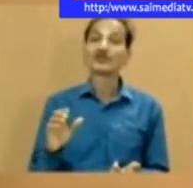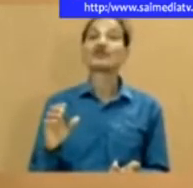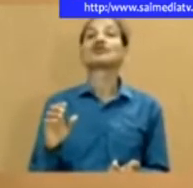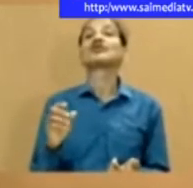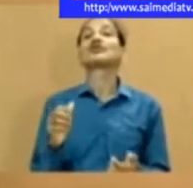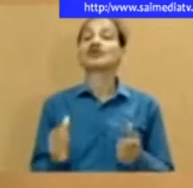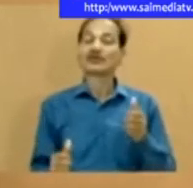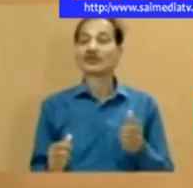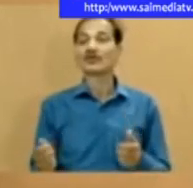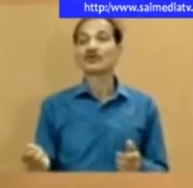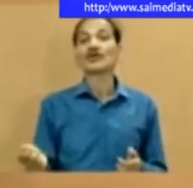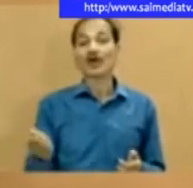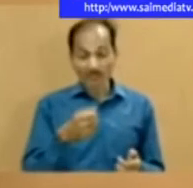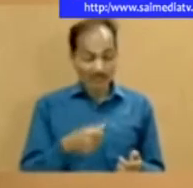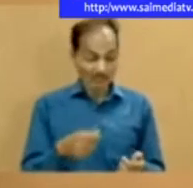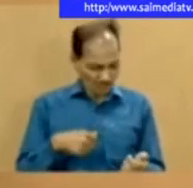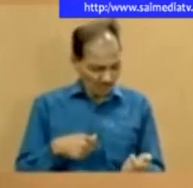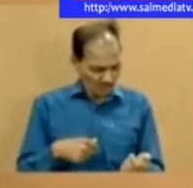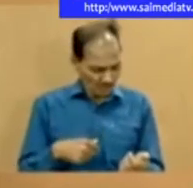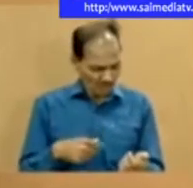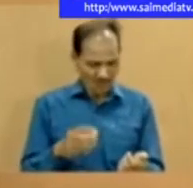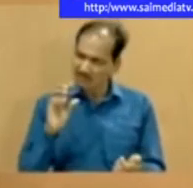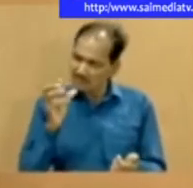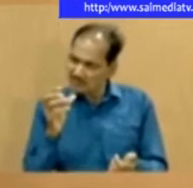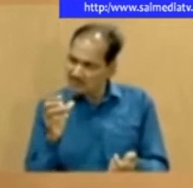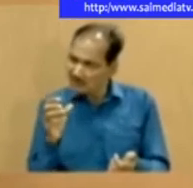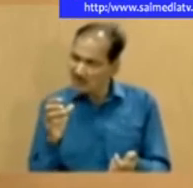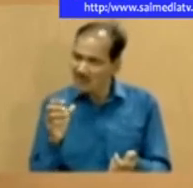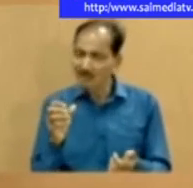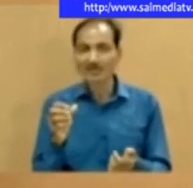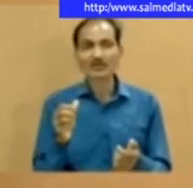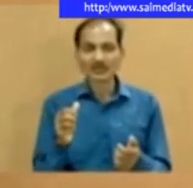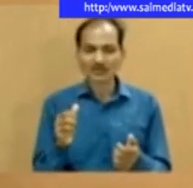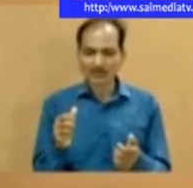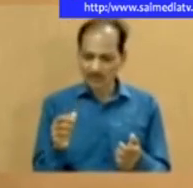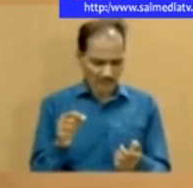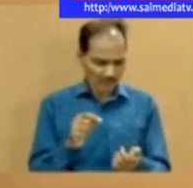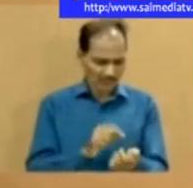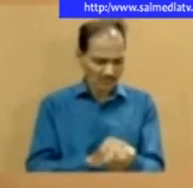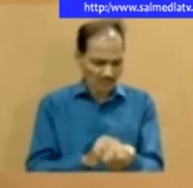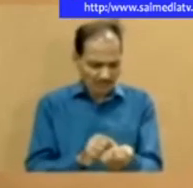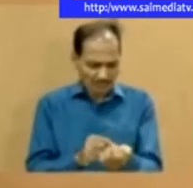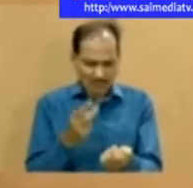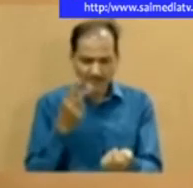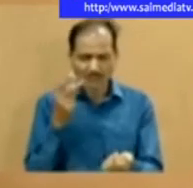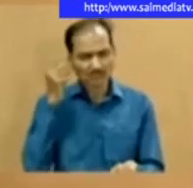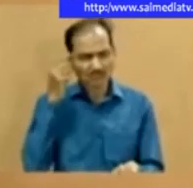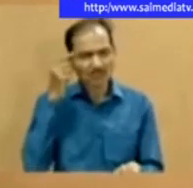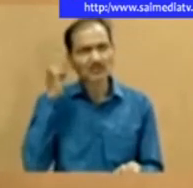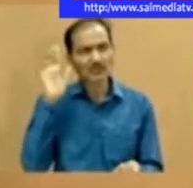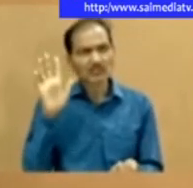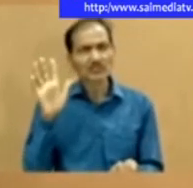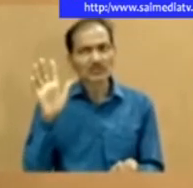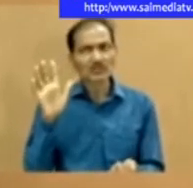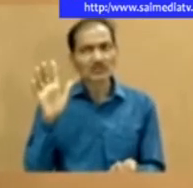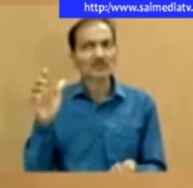ଭାବୁଛି ଏବଂ ଆପଣ ଯଦି ଆଗେଇ ଆସିବେ ତାହେଲେ ଆପଣଙ୍କର ନିର୍ଭୀକ ଚରିତ୍ର ଆପଣଙ୍କୁ ବଞ୍ଚାଇ